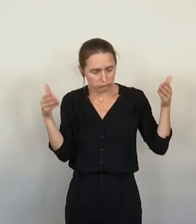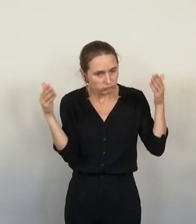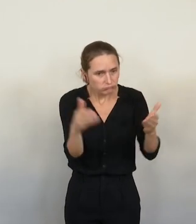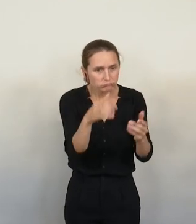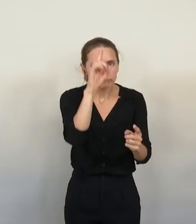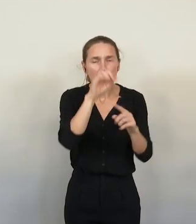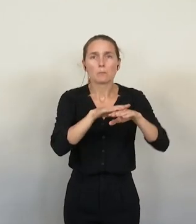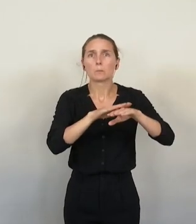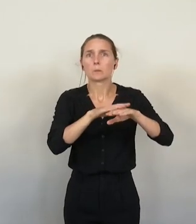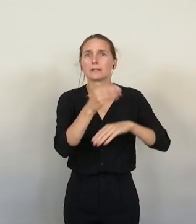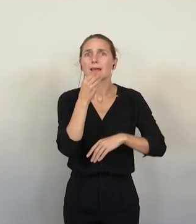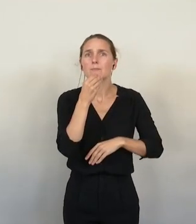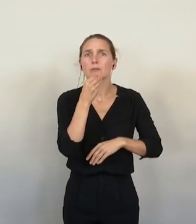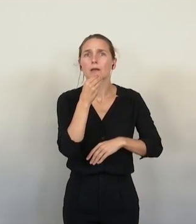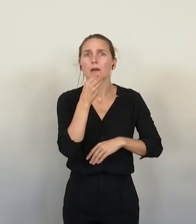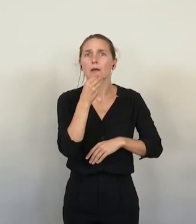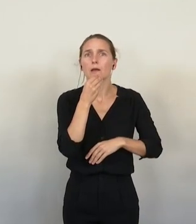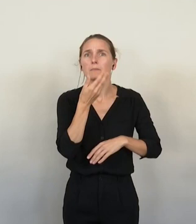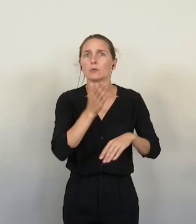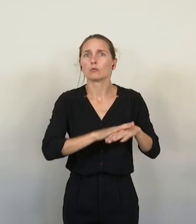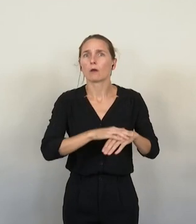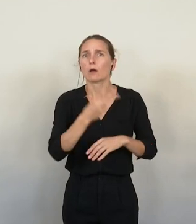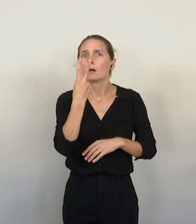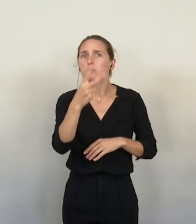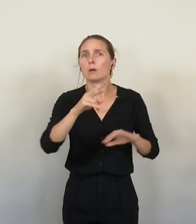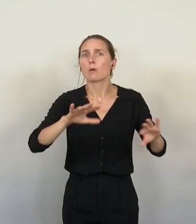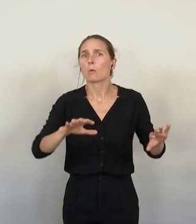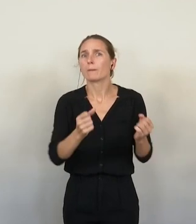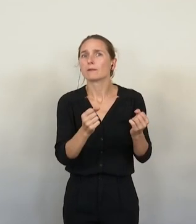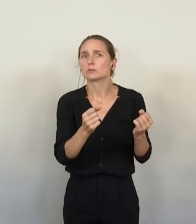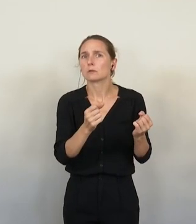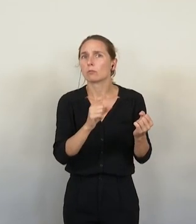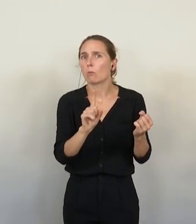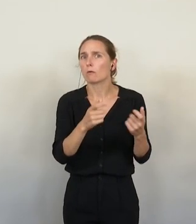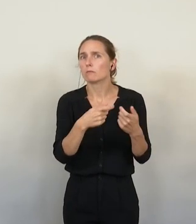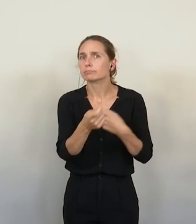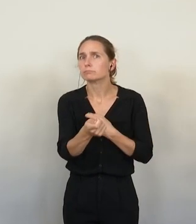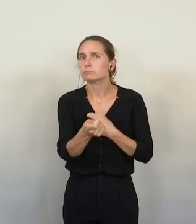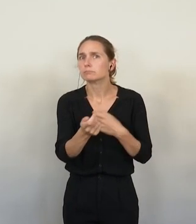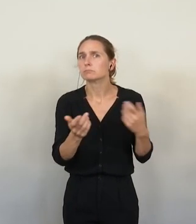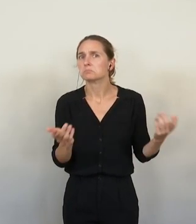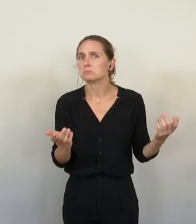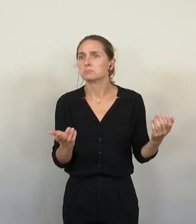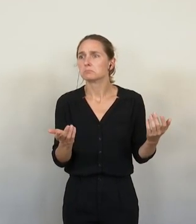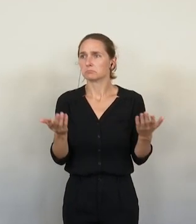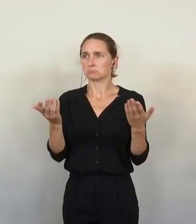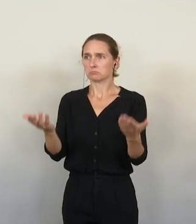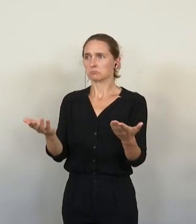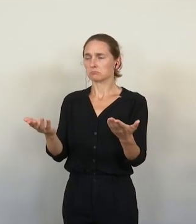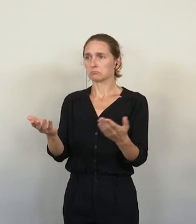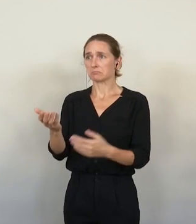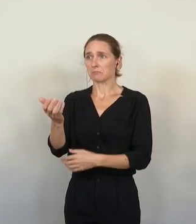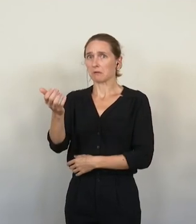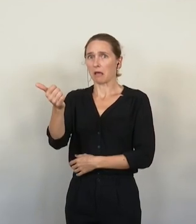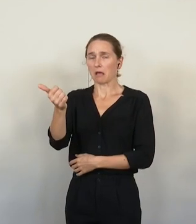la politique alimentaire qui ne relève pas de vos compétences vous êtes 12 enfin vous êtes un parmi